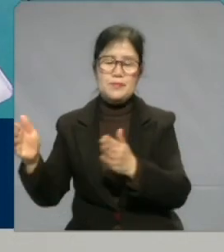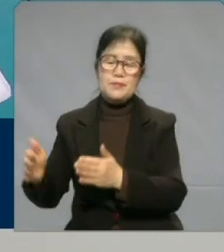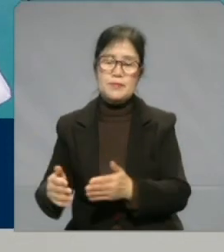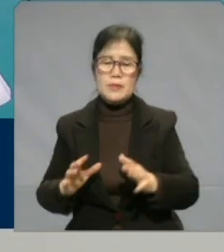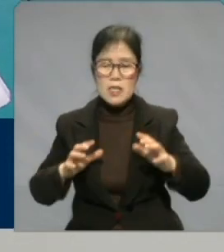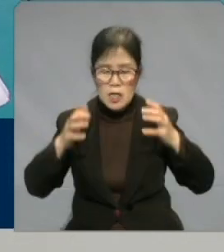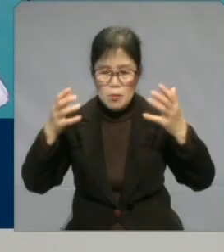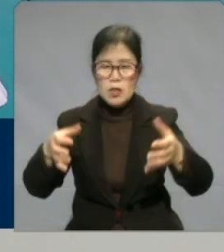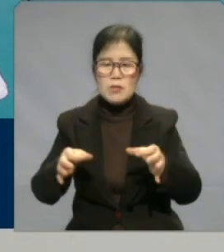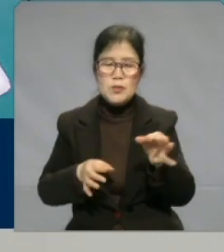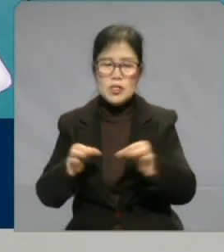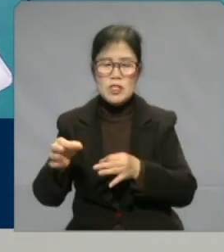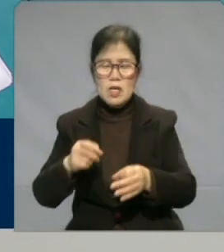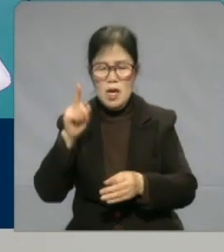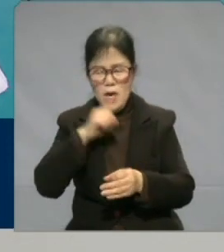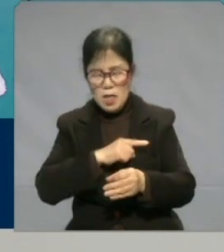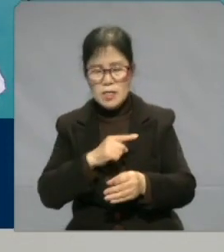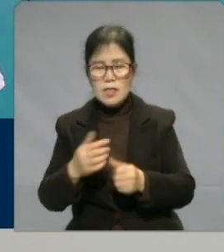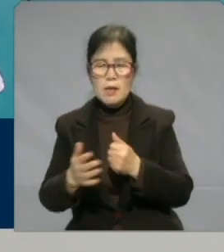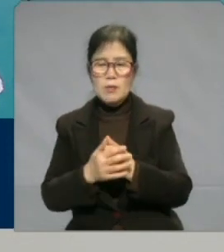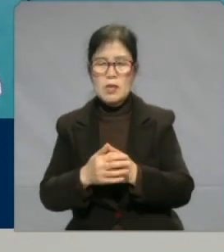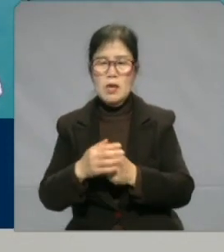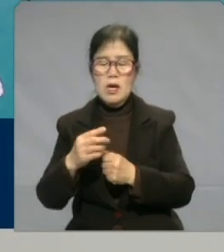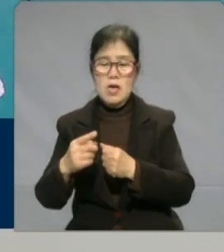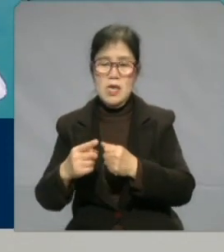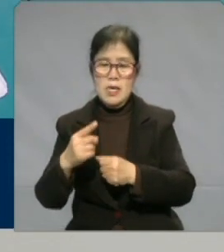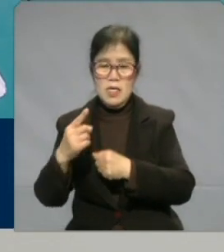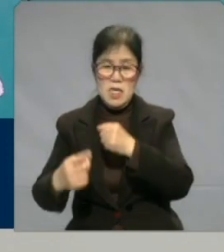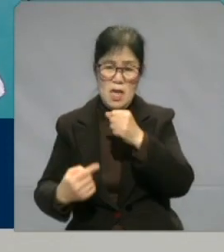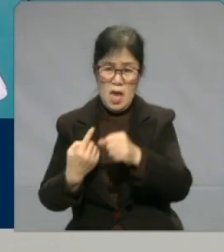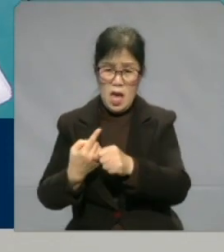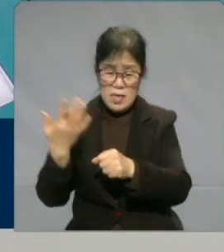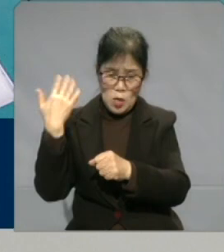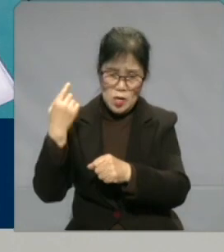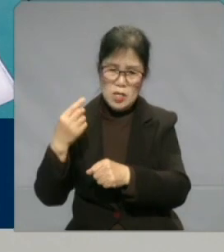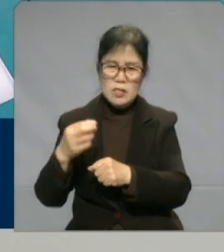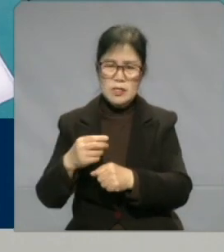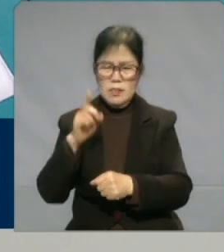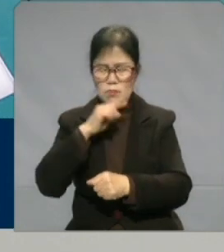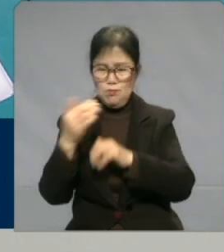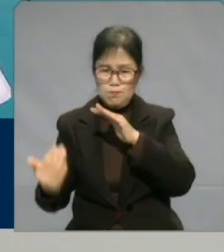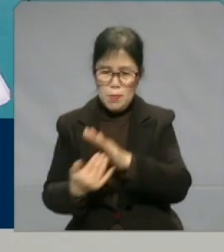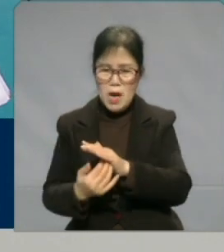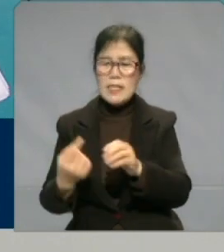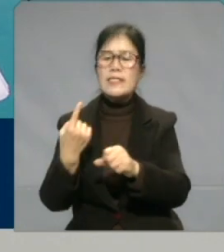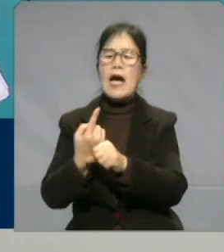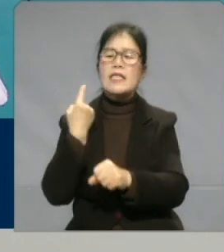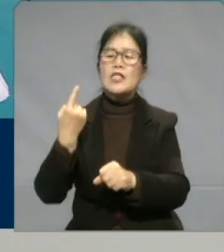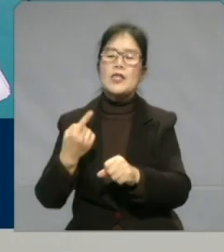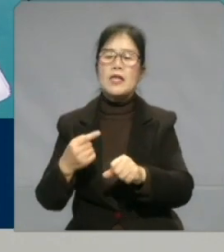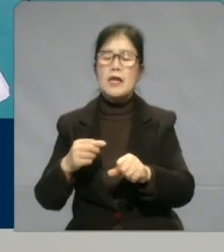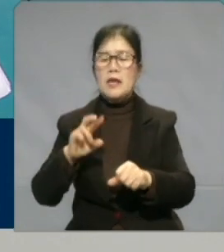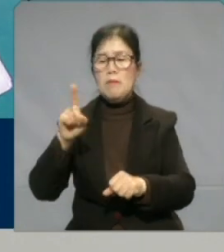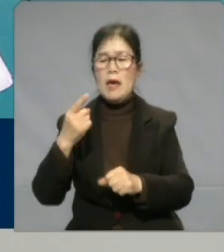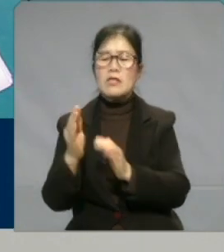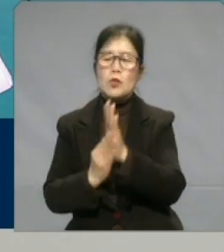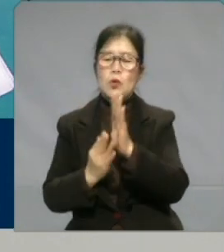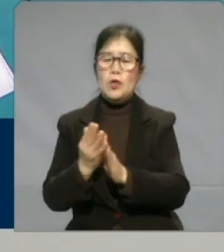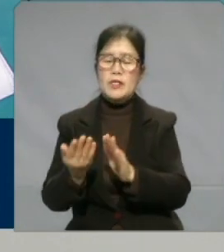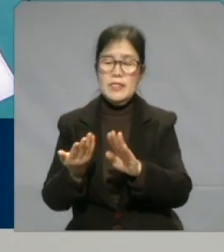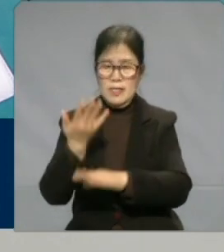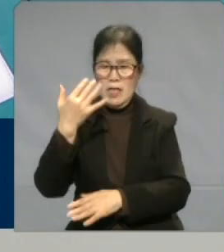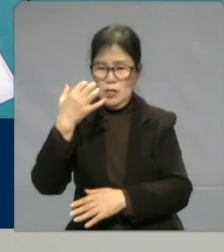글로벌 금융시장 악재로 최악의 연간 수익률을 기록했던 국민 연금이 지난해는 100조원이 넘는 수익을 기록한